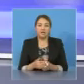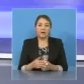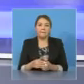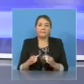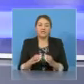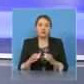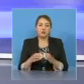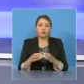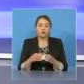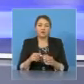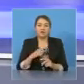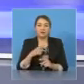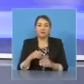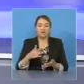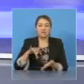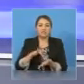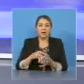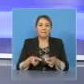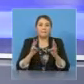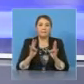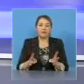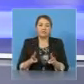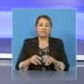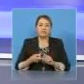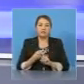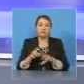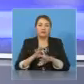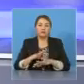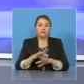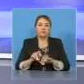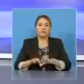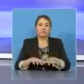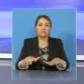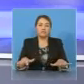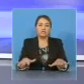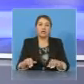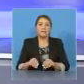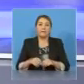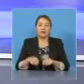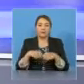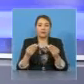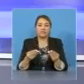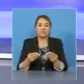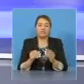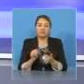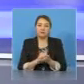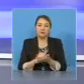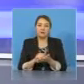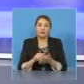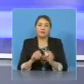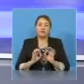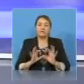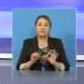Мониторинговая группа предупреждает горожан об опасности распространения коронавируса. Члены группы раздают памятки, проводят профилактическую